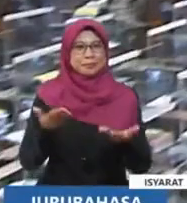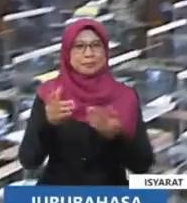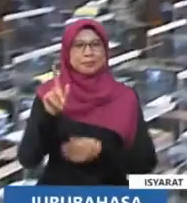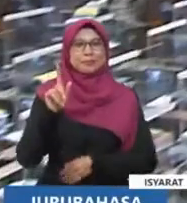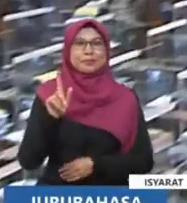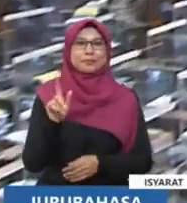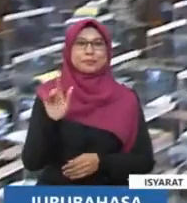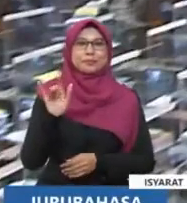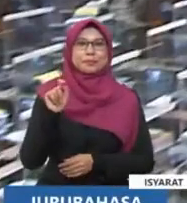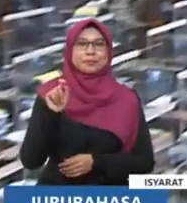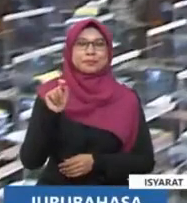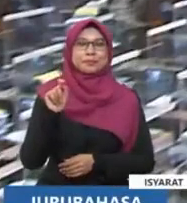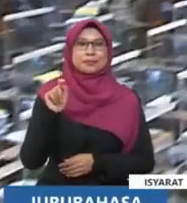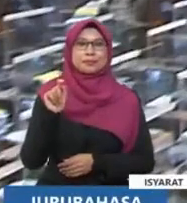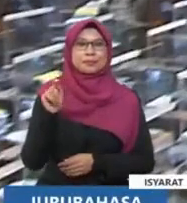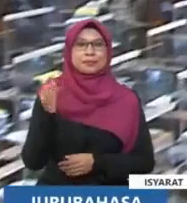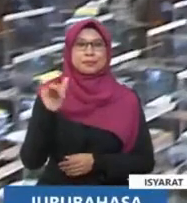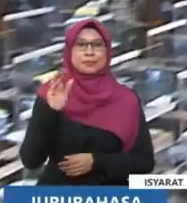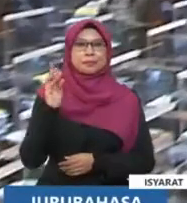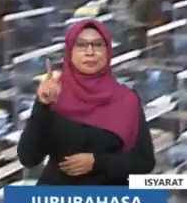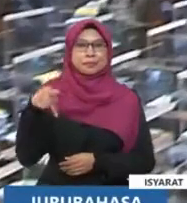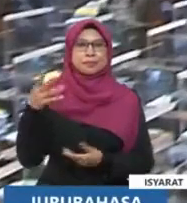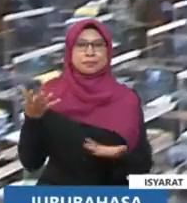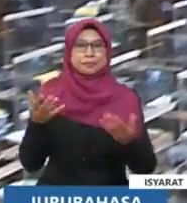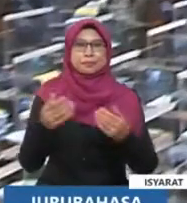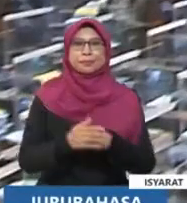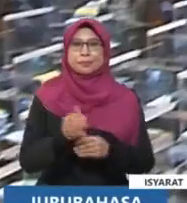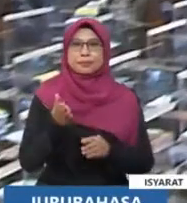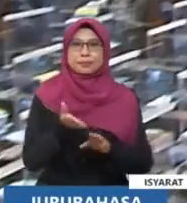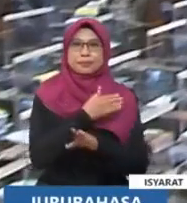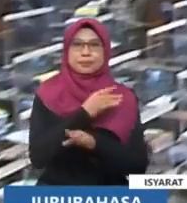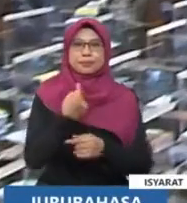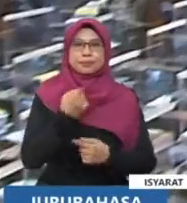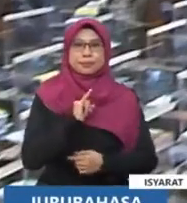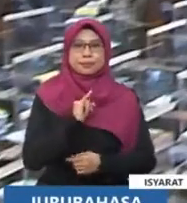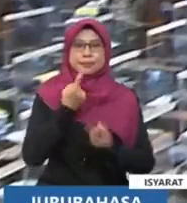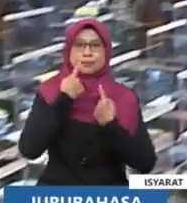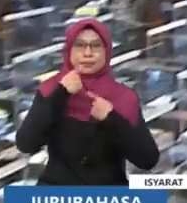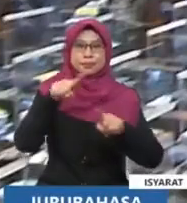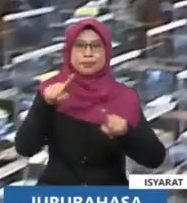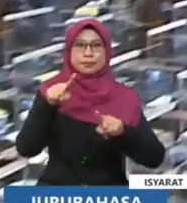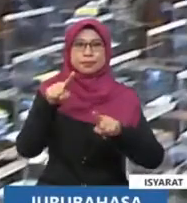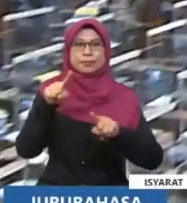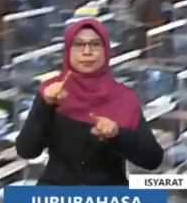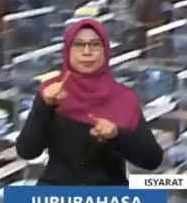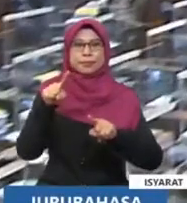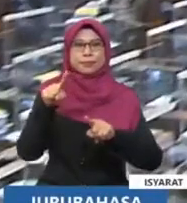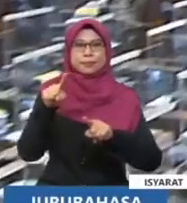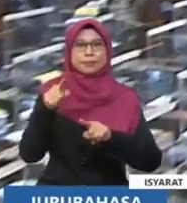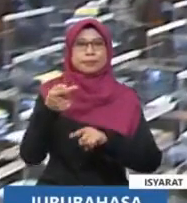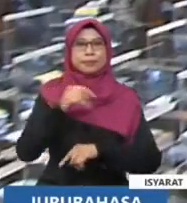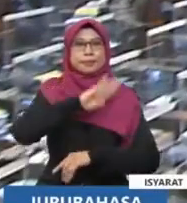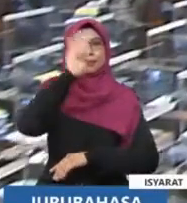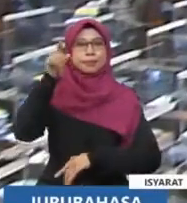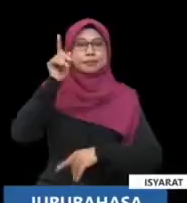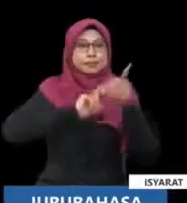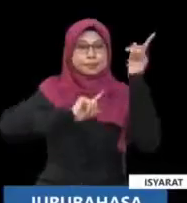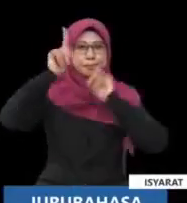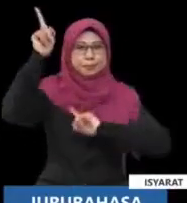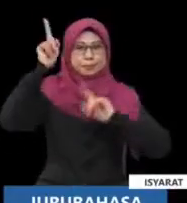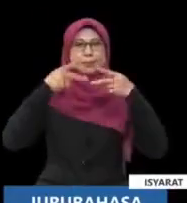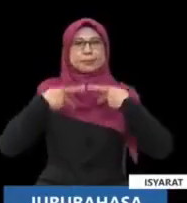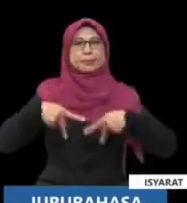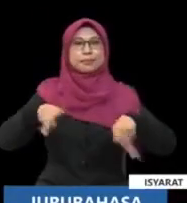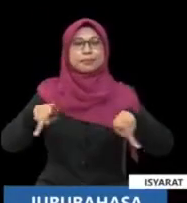Tuan Menteri. Tuan Sri Yang Dipertua, sebelum saya menjawab soalan Yang Berhormat Bukit Bintang, saya ingin